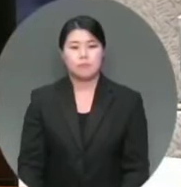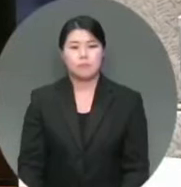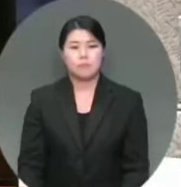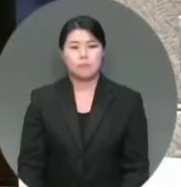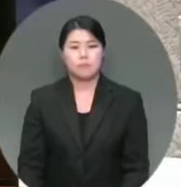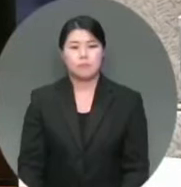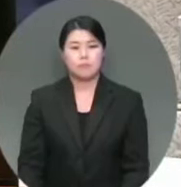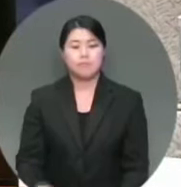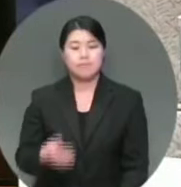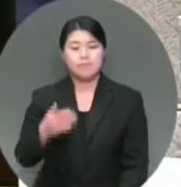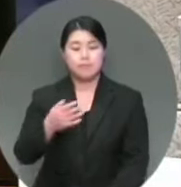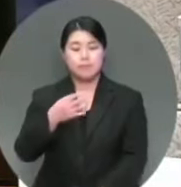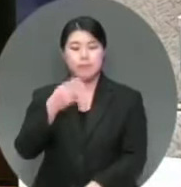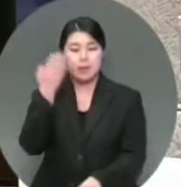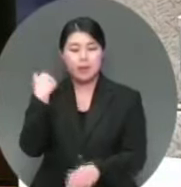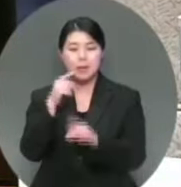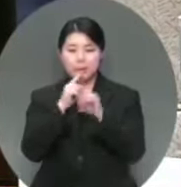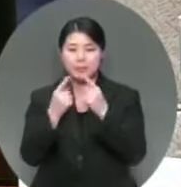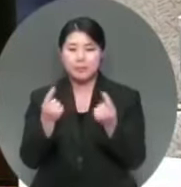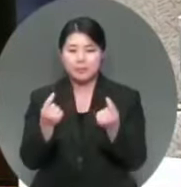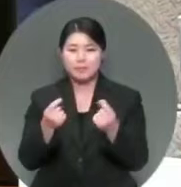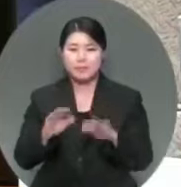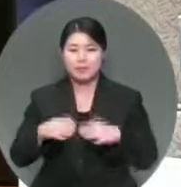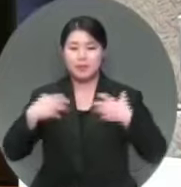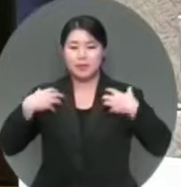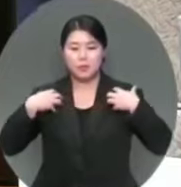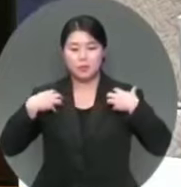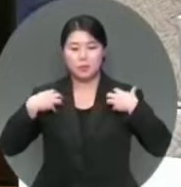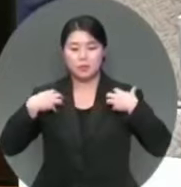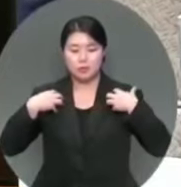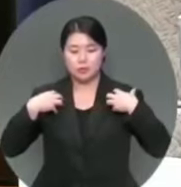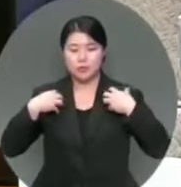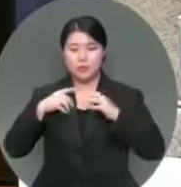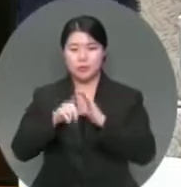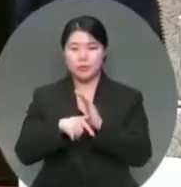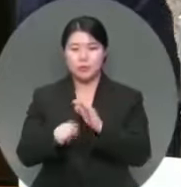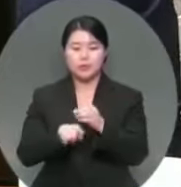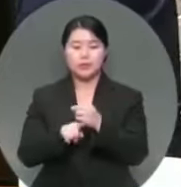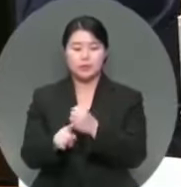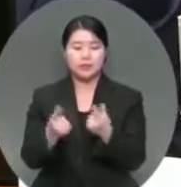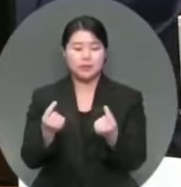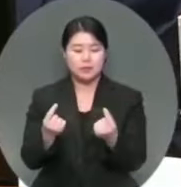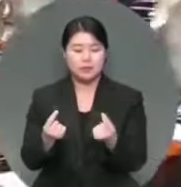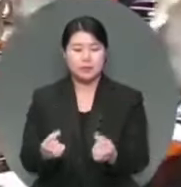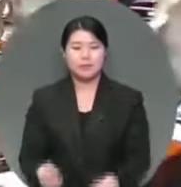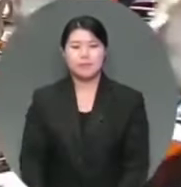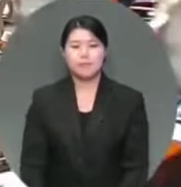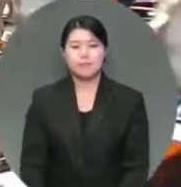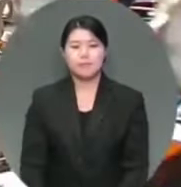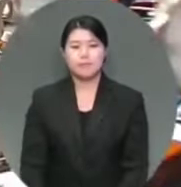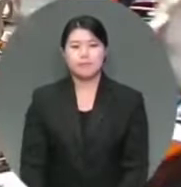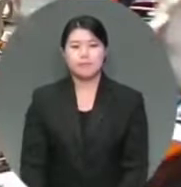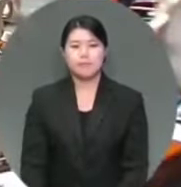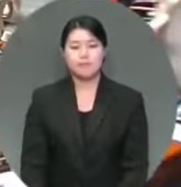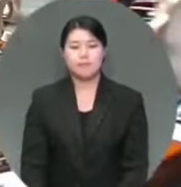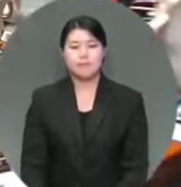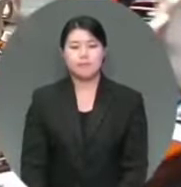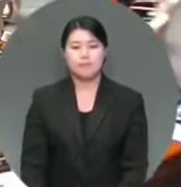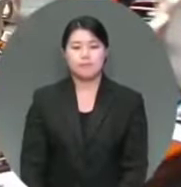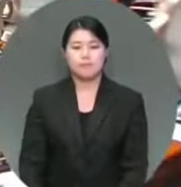네, 아까 말씀드린 대로 새 정부에서는 그런 취지로 했다는 말씀을 참고로 드립니다. 네.